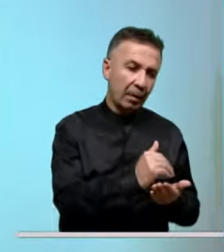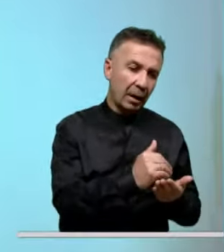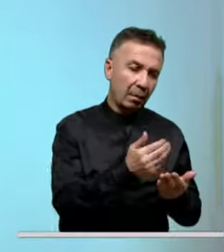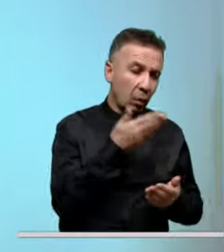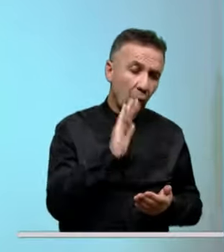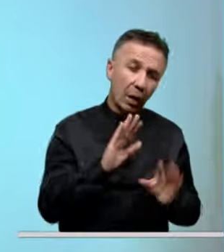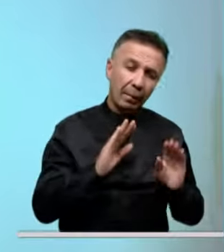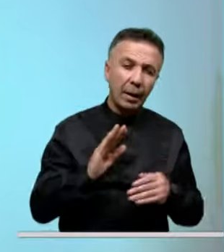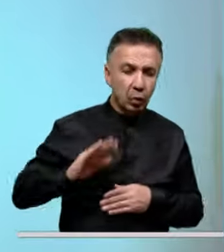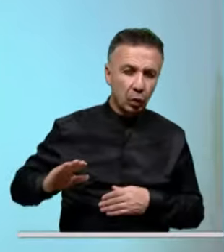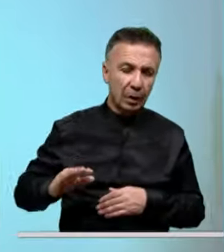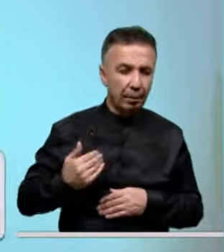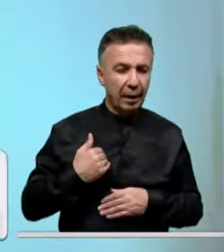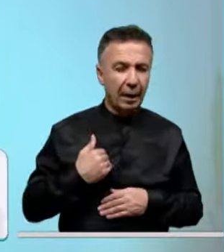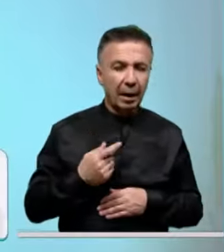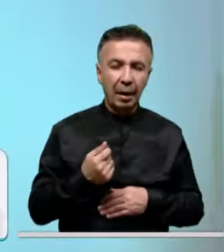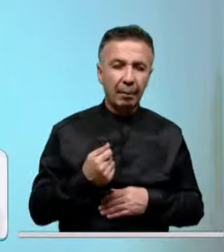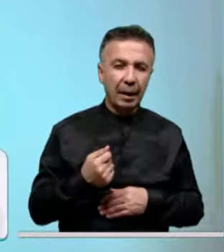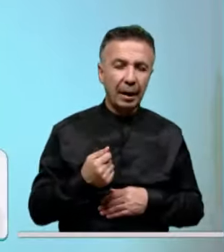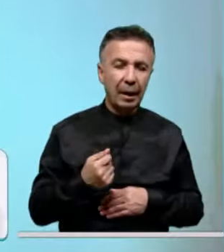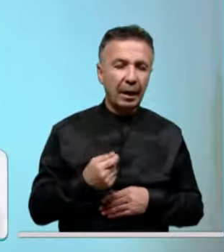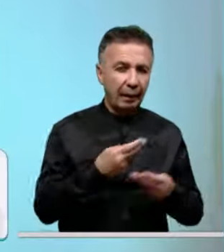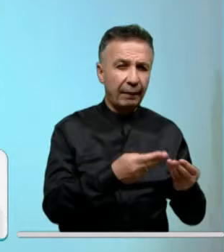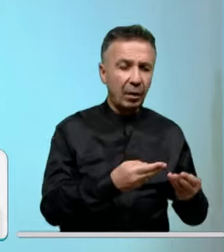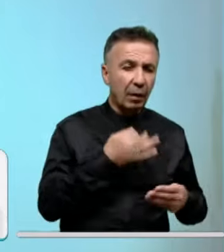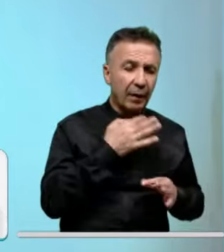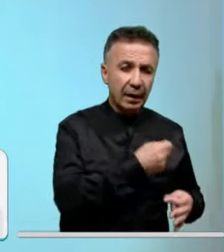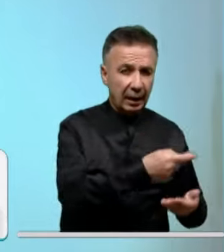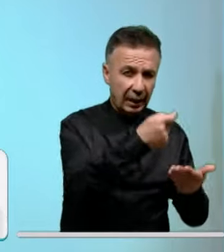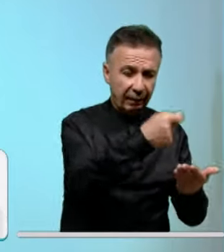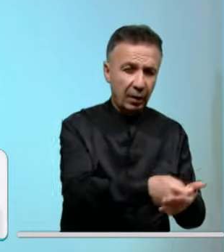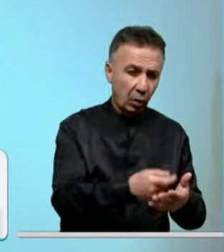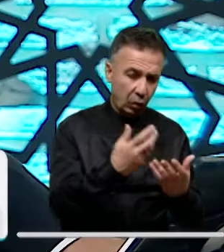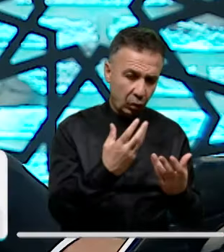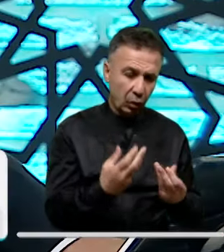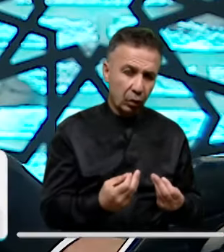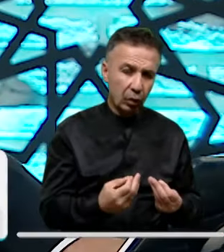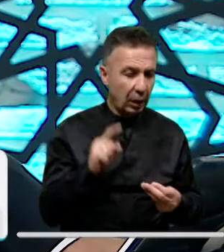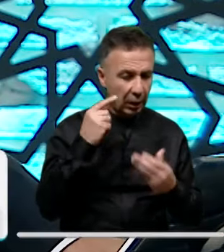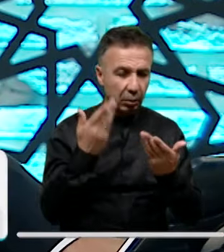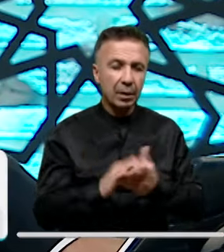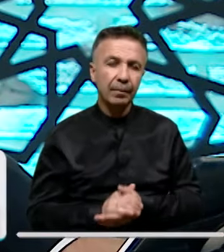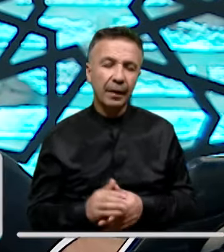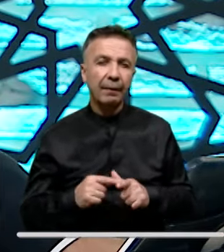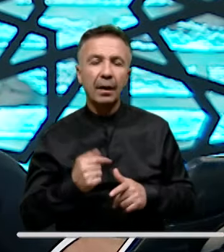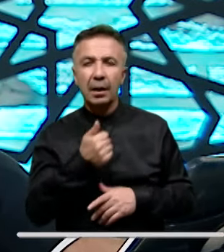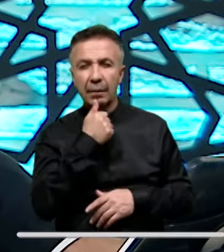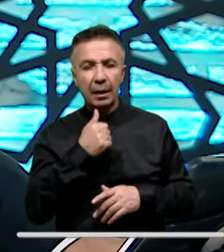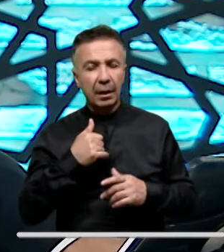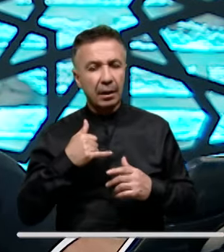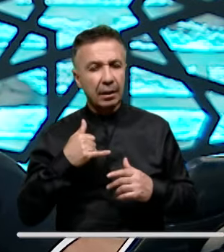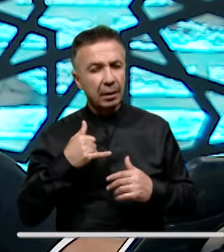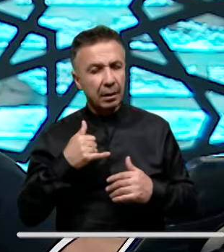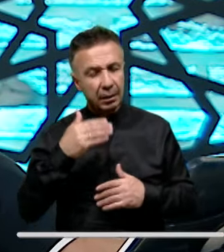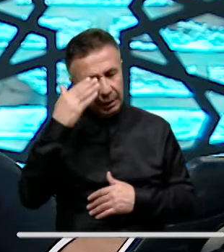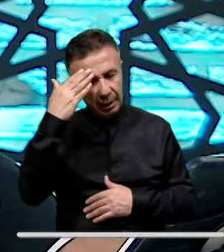bana veriyorlar. Ben bunu versem Allah kabul etsin. Olur diyorsunuz. Kesinlikle. Ferhat Bey'in selamları var. Almanya Köln'den